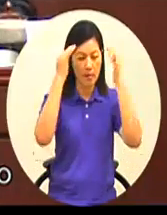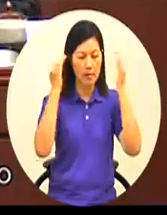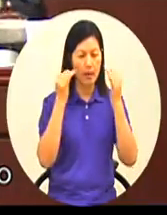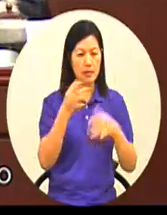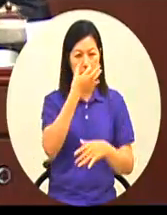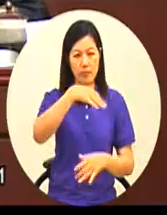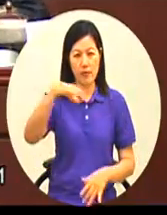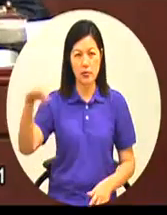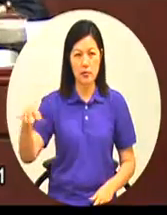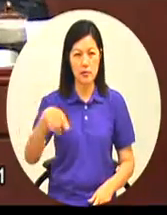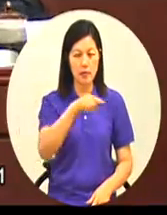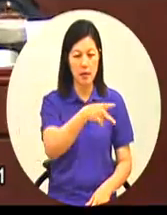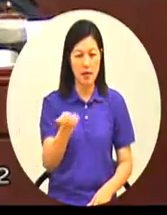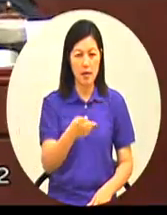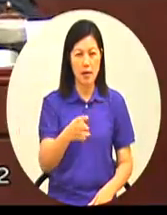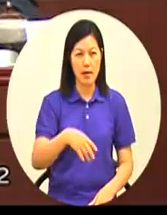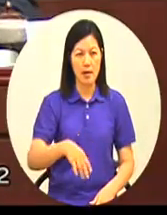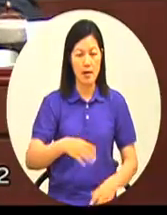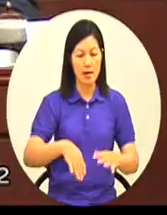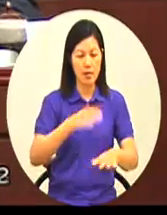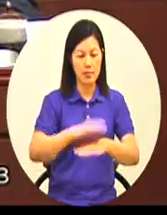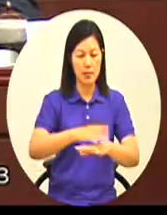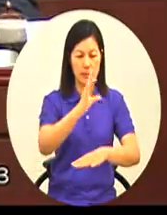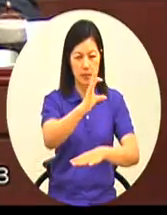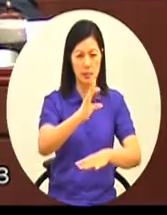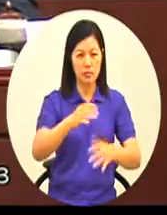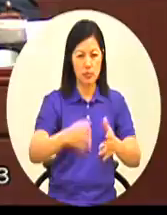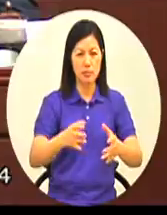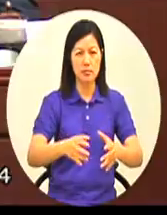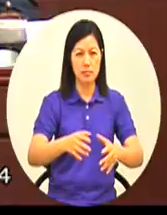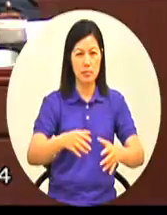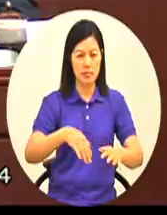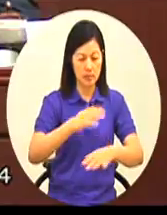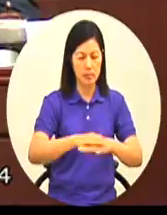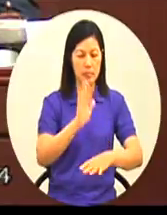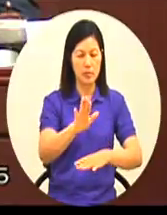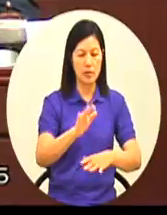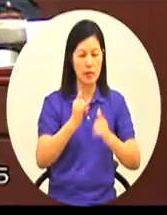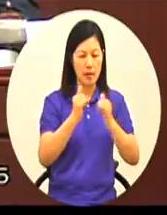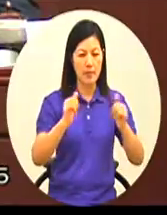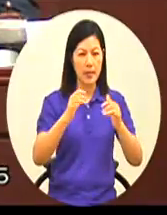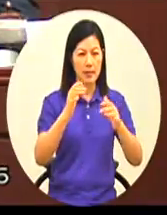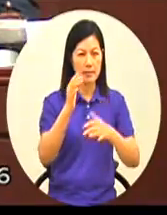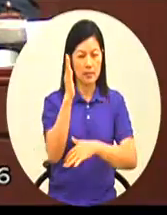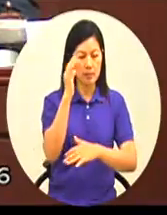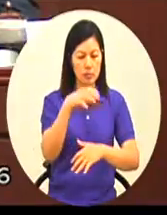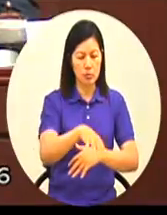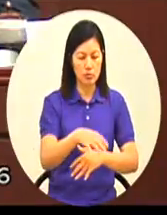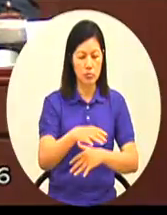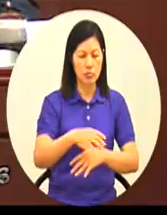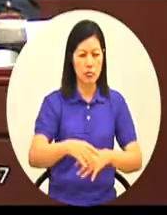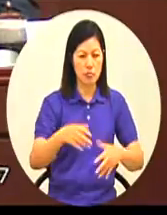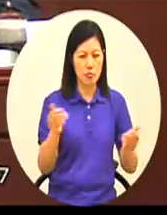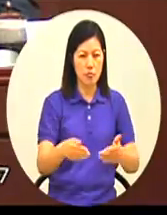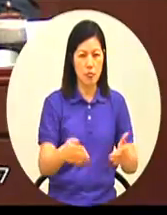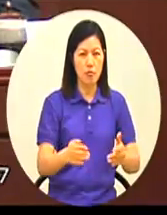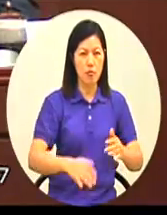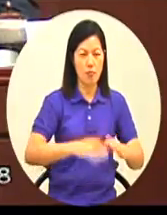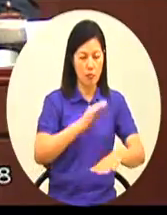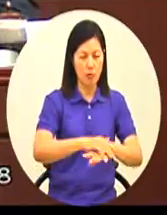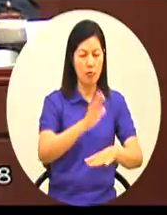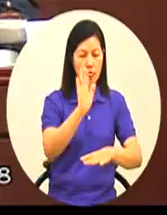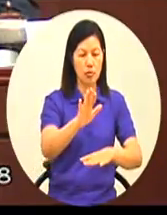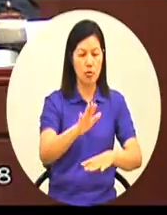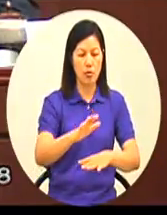凤山这边，我们完成了我们性别友善厕所，我们更在我们的民政局的局内，我们完成了我们可以说是